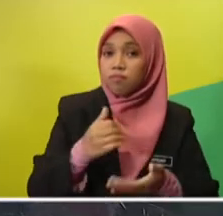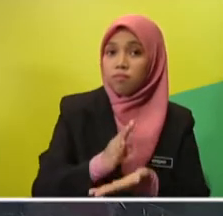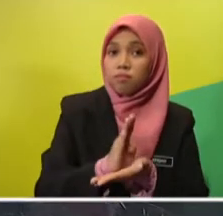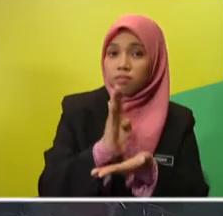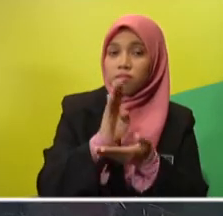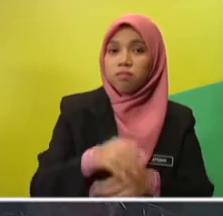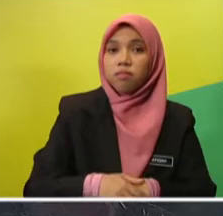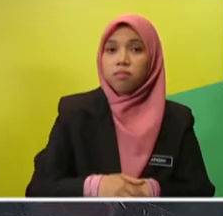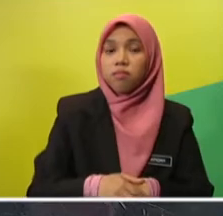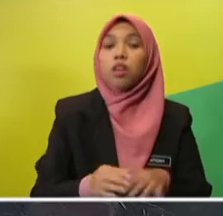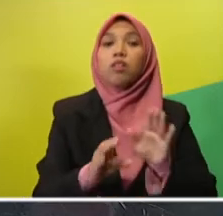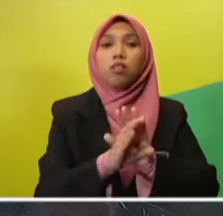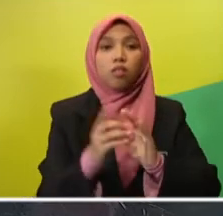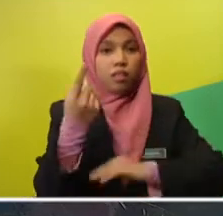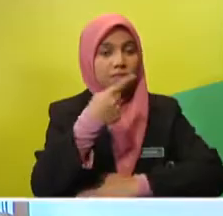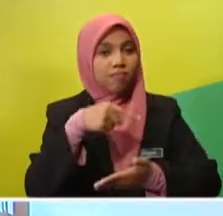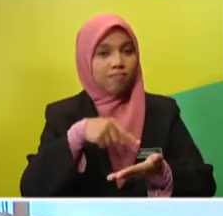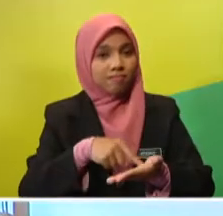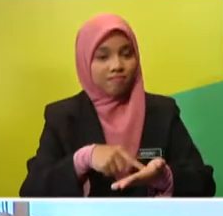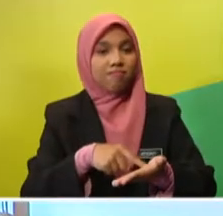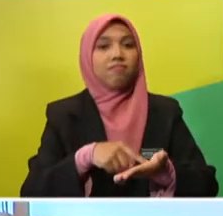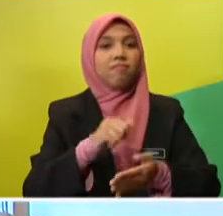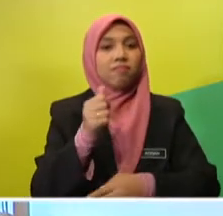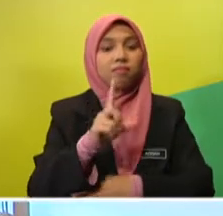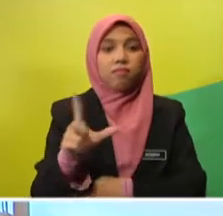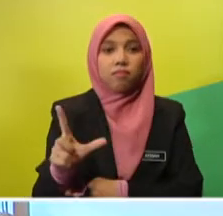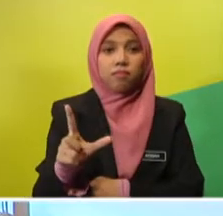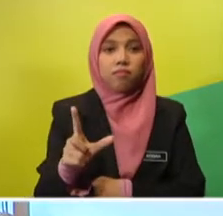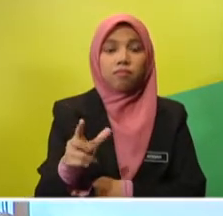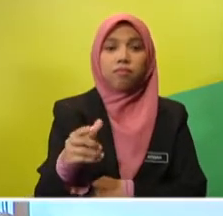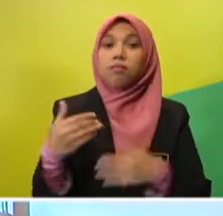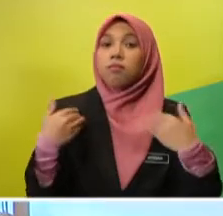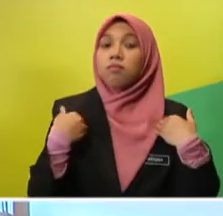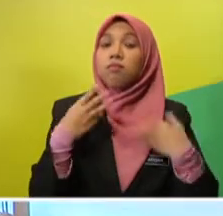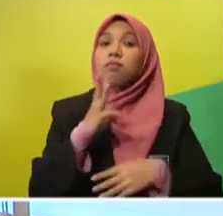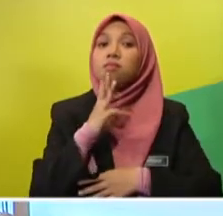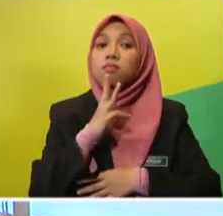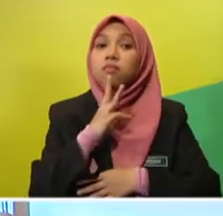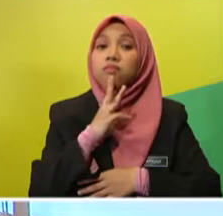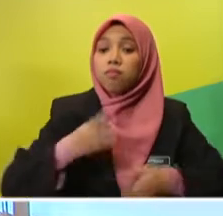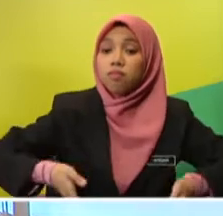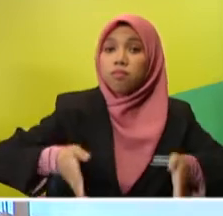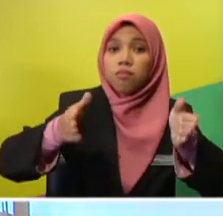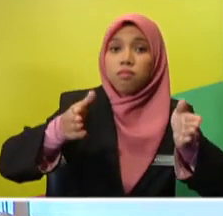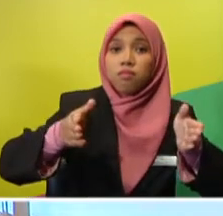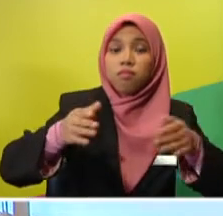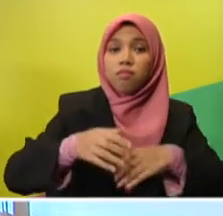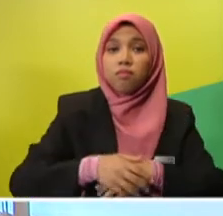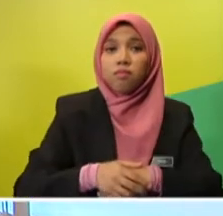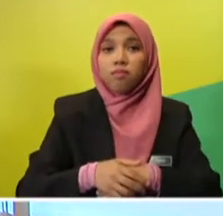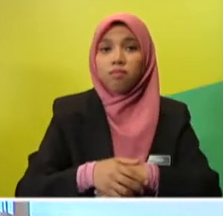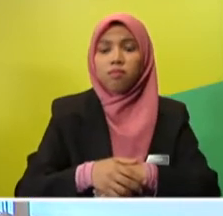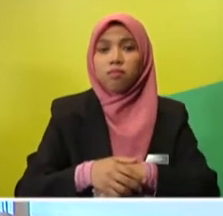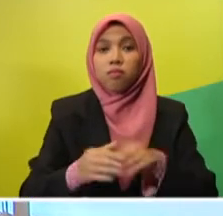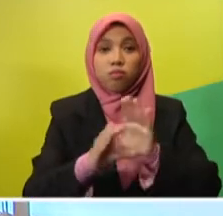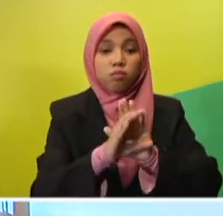akan tunjukkan halangan seperti lopak air. Kan di laluan-laluan pejalan kaki kadang-kadang kita jalan rosak kan. Bila dia